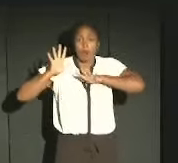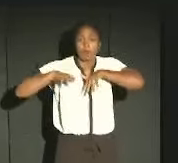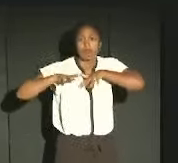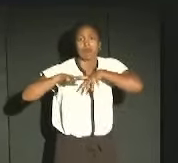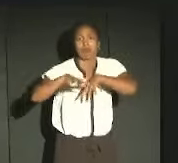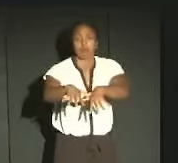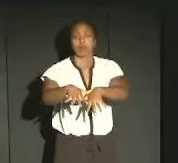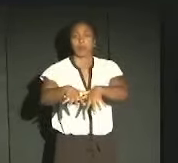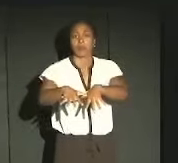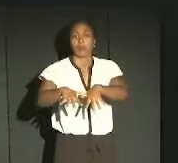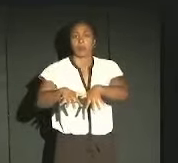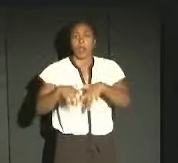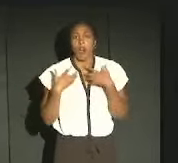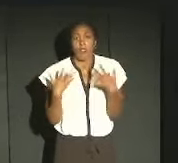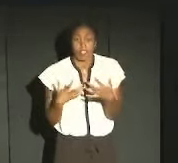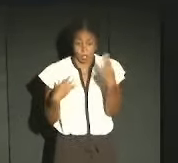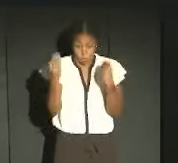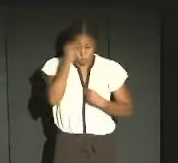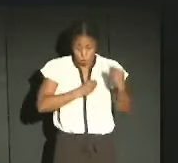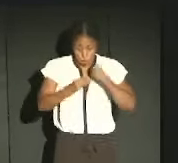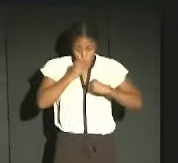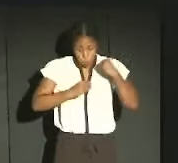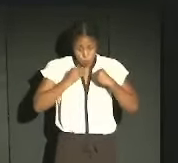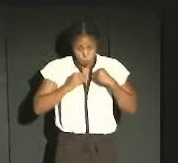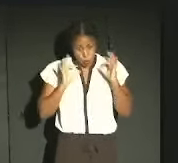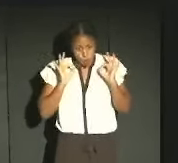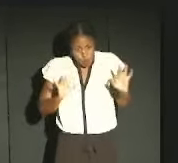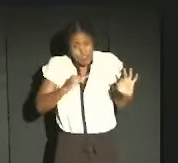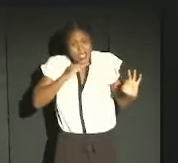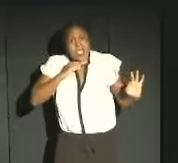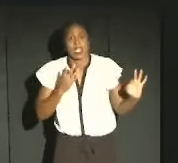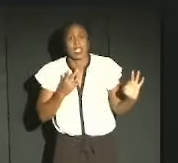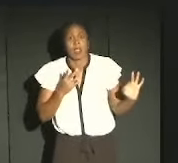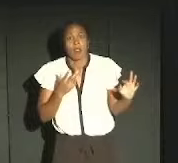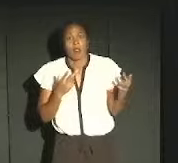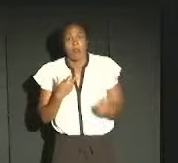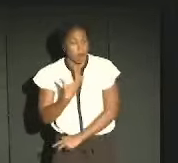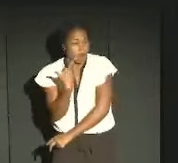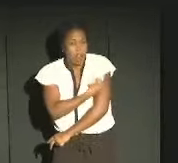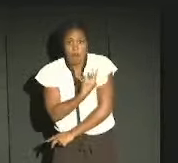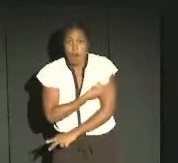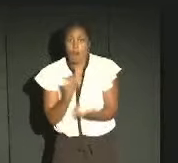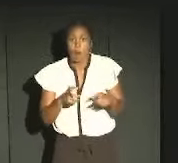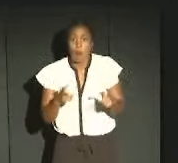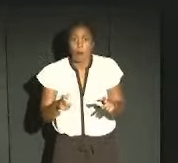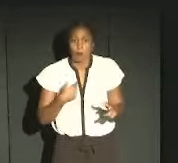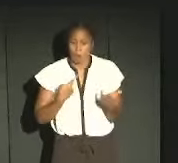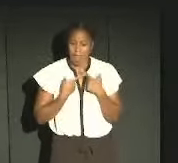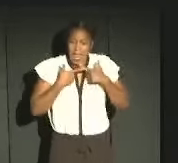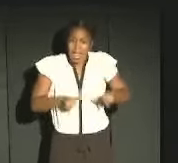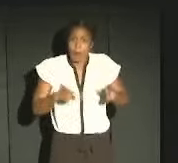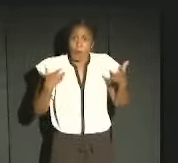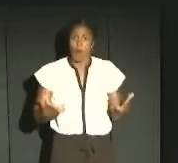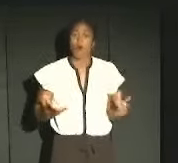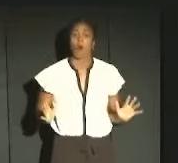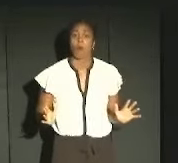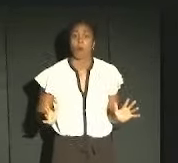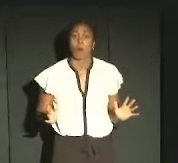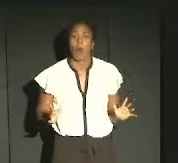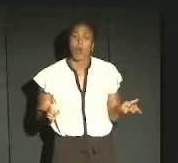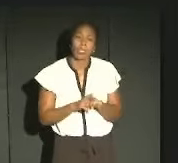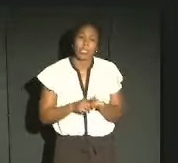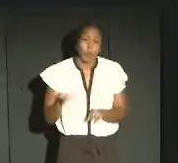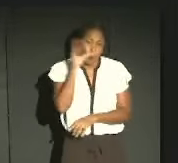pour demander à pouvoir être soigné dignement et ne pas être obligé de se vacciner d'avoir juste la liberté de pouvoir le faire nous